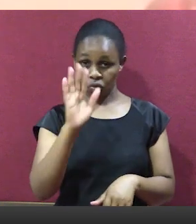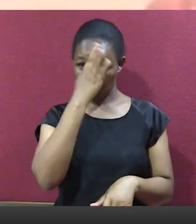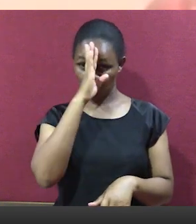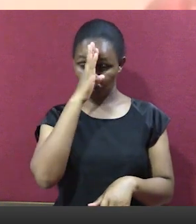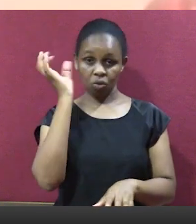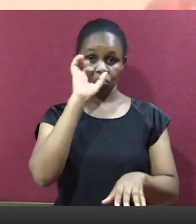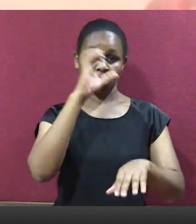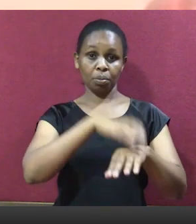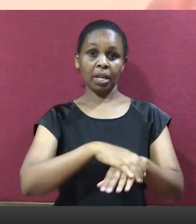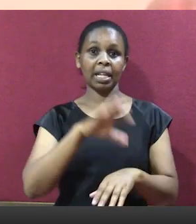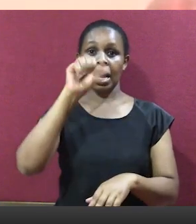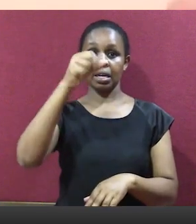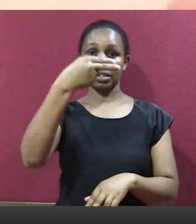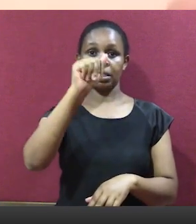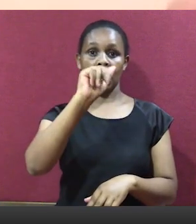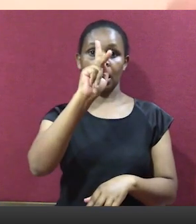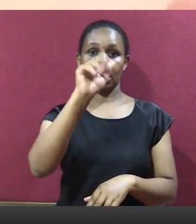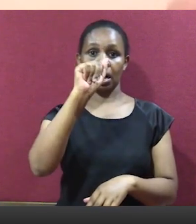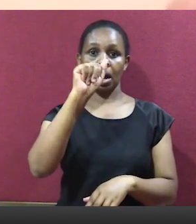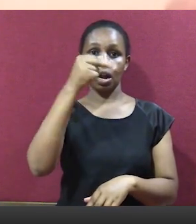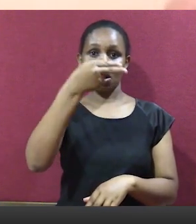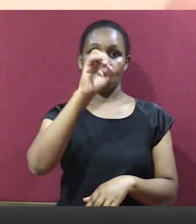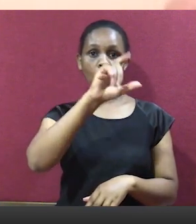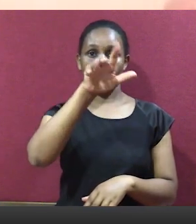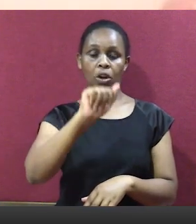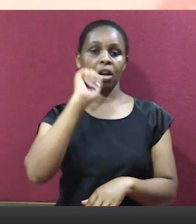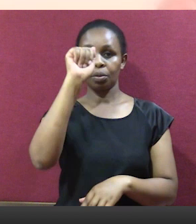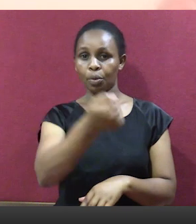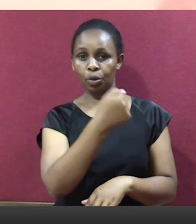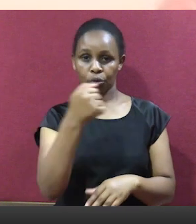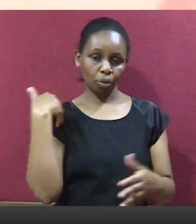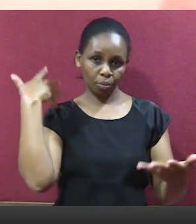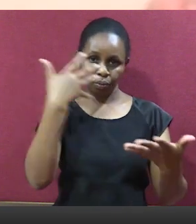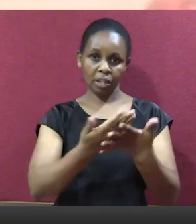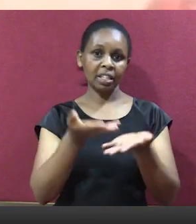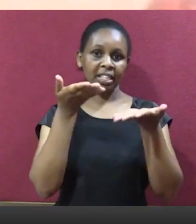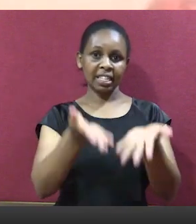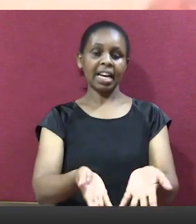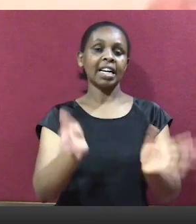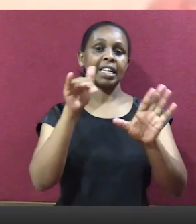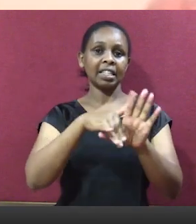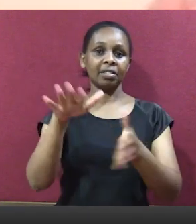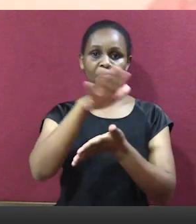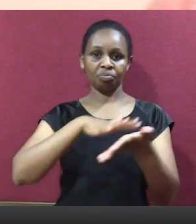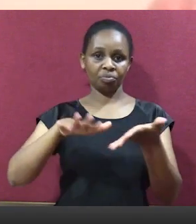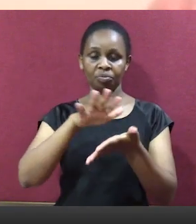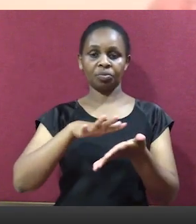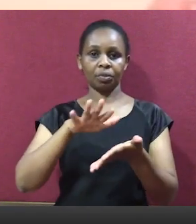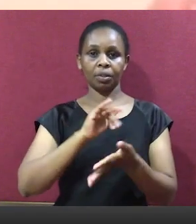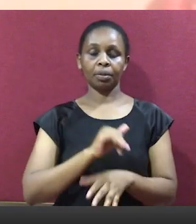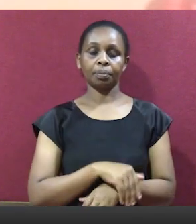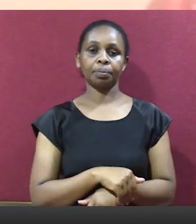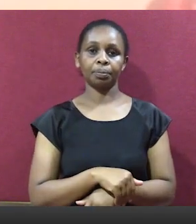tuliyapata Kule sehemu ya magarini shakaola sidhani tutafikia hapa katika sehemu